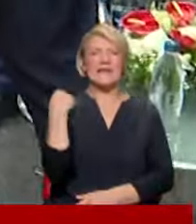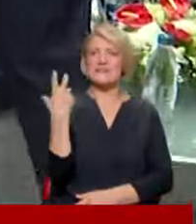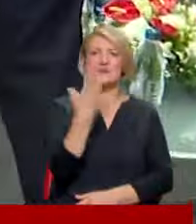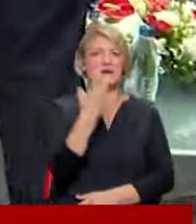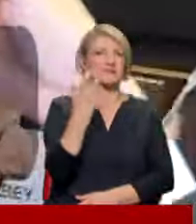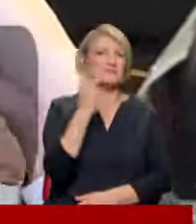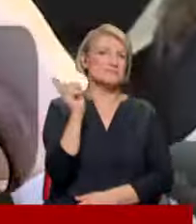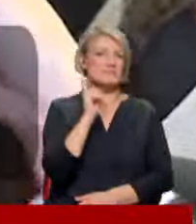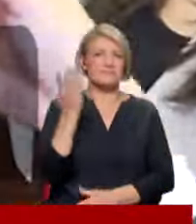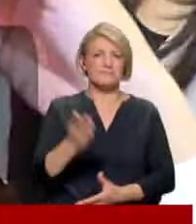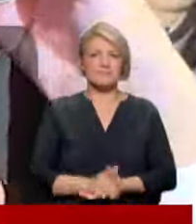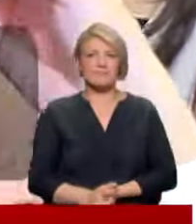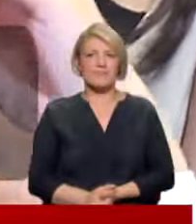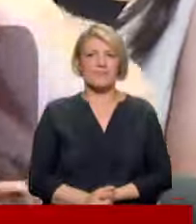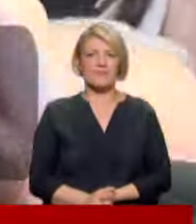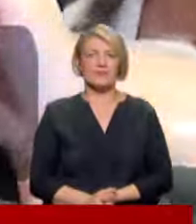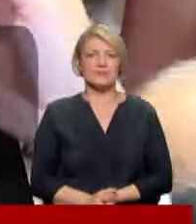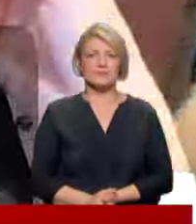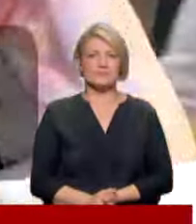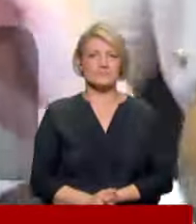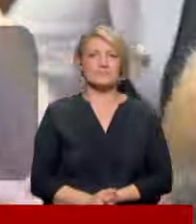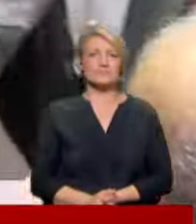ön plandaydı.